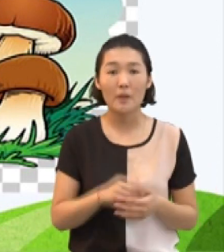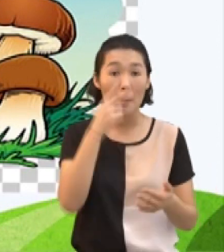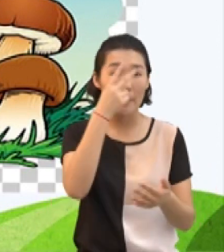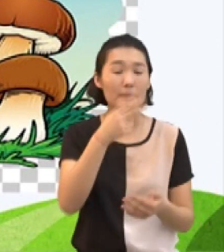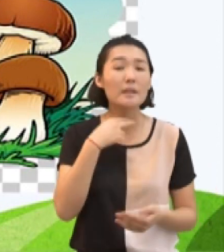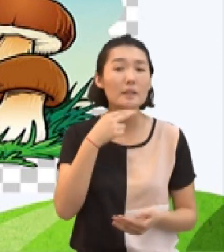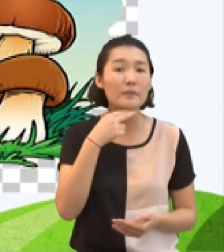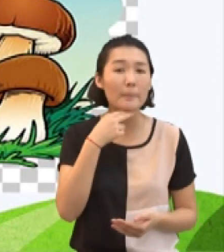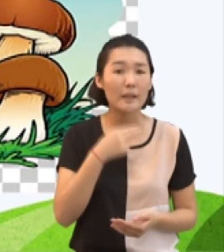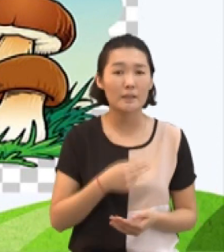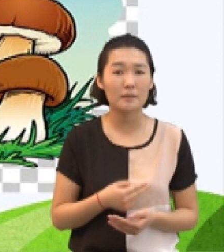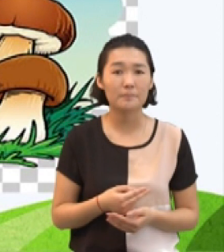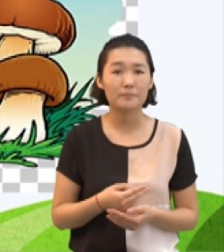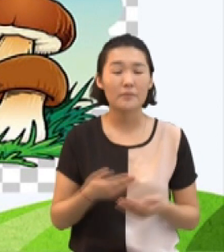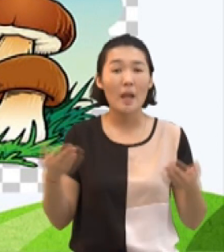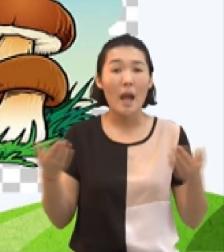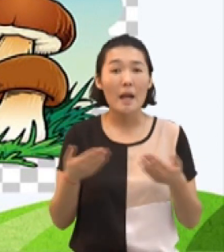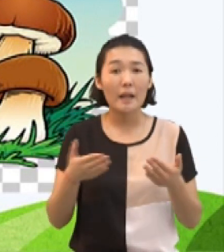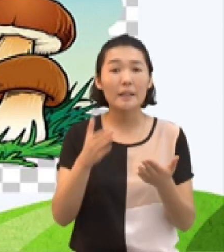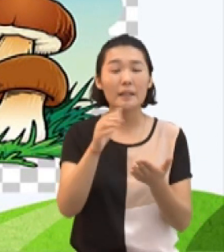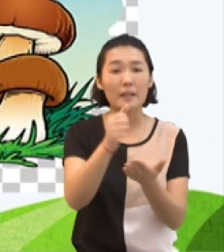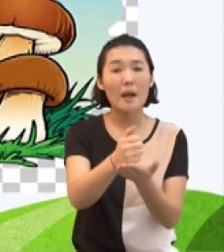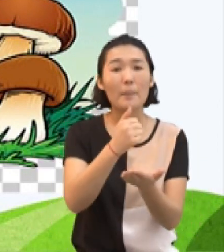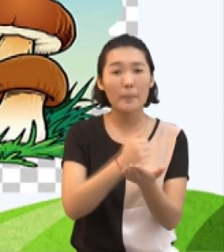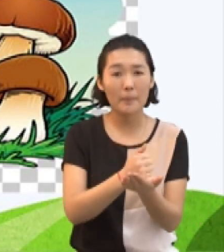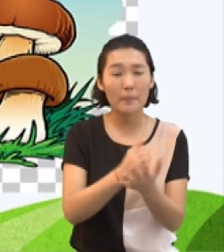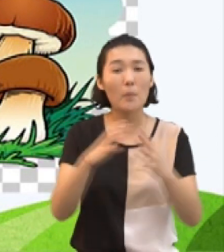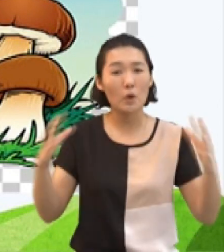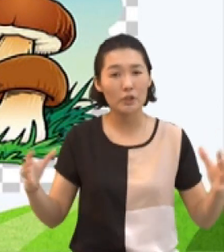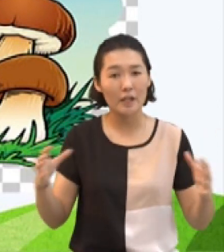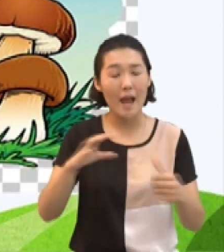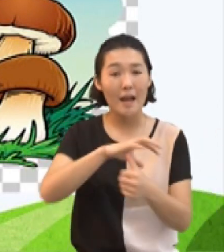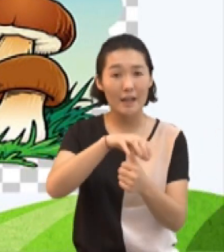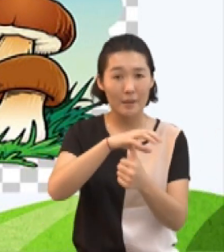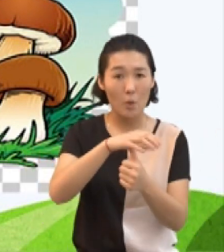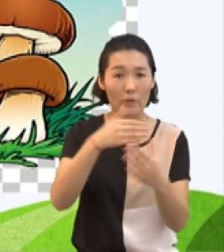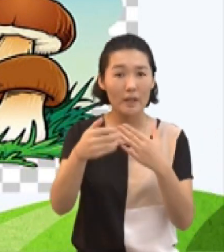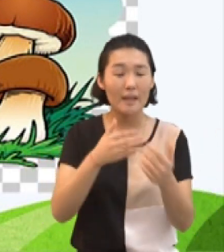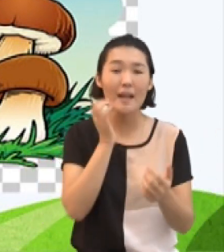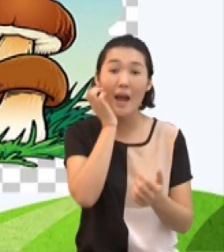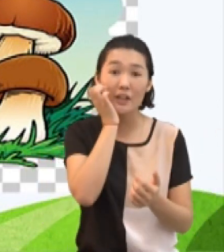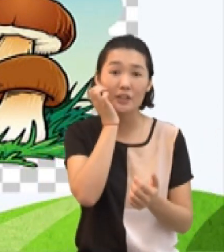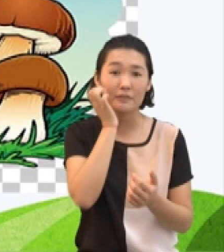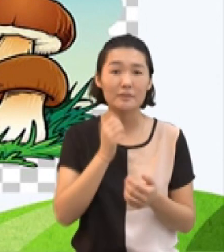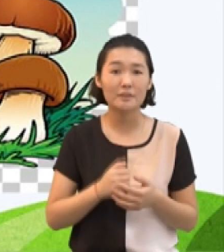Посмотрите внимательно. Каких припасов у Белочки больше? Грибов или орешек?